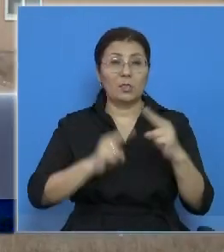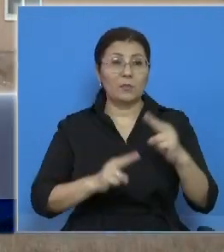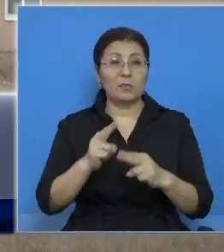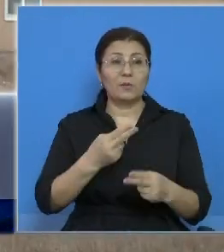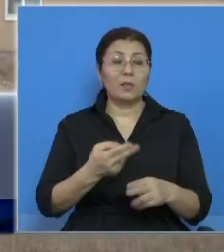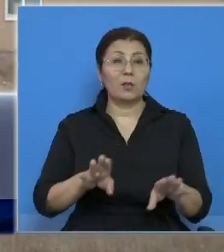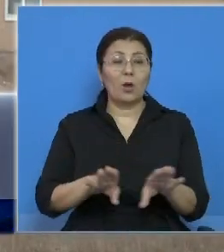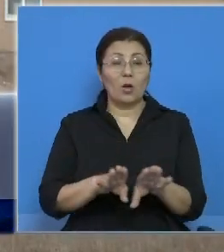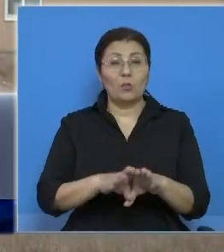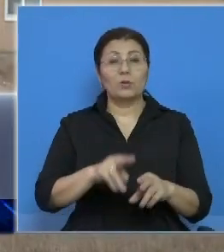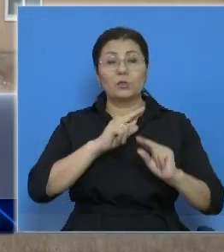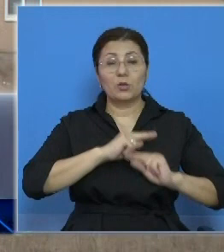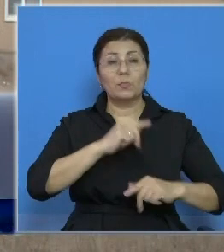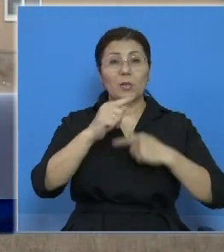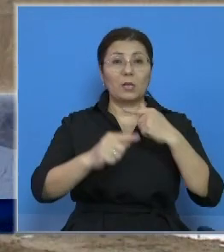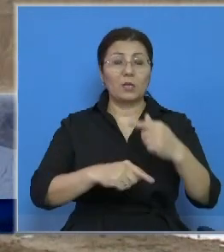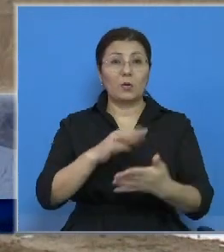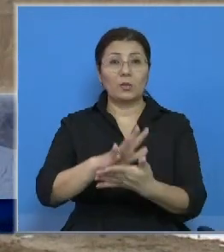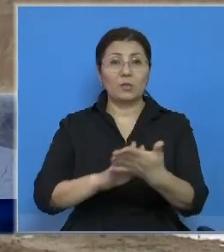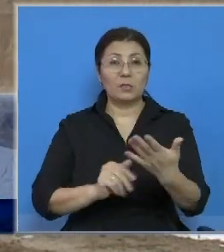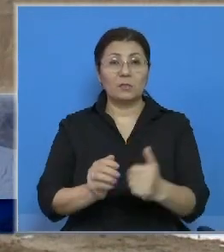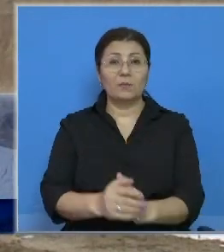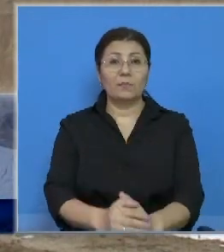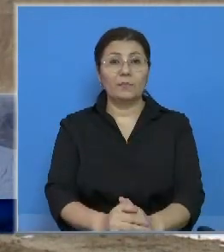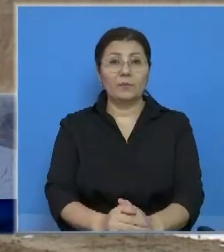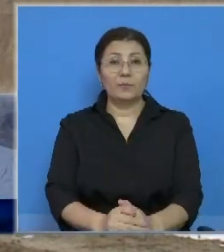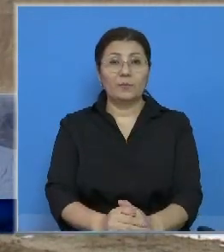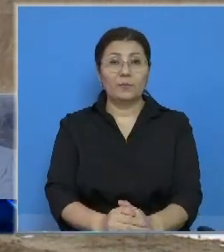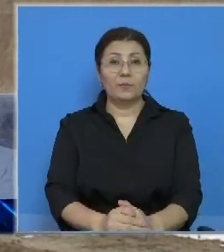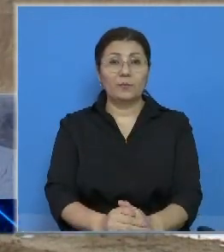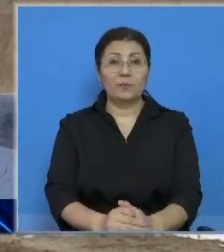алдағы уақытта жалғаса береді. Қуат Құдайберген, Бақытжан Едігеев, Ақтөбе телеарнасы.